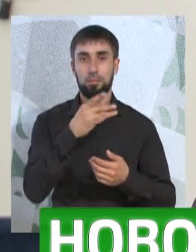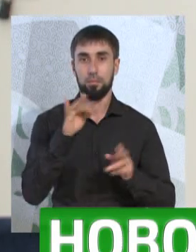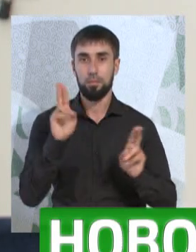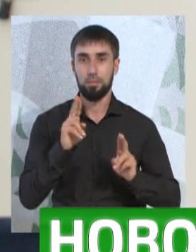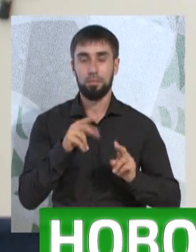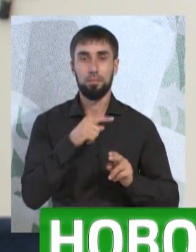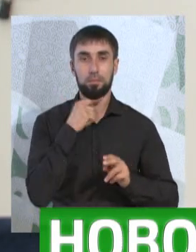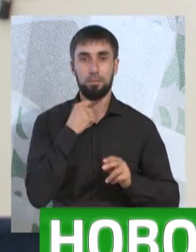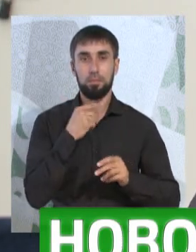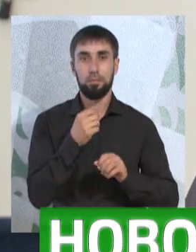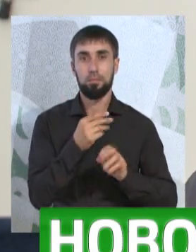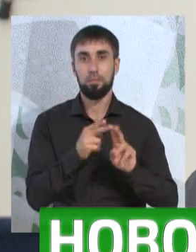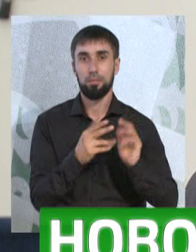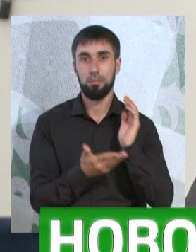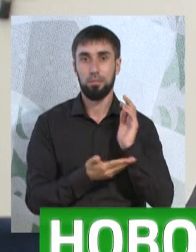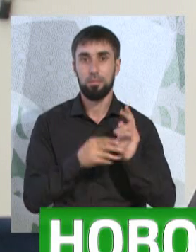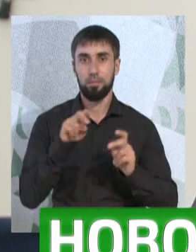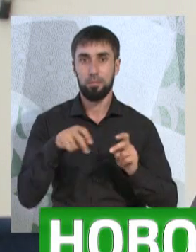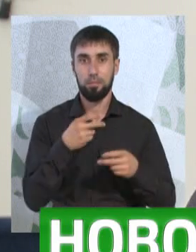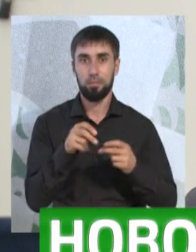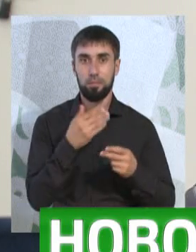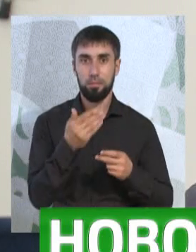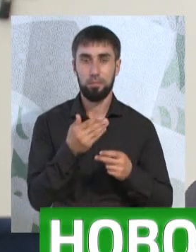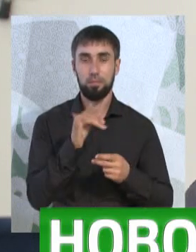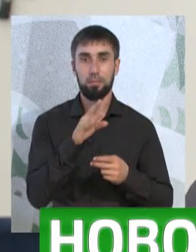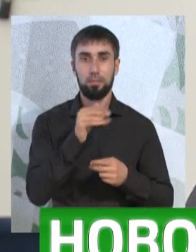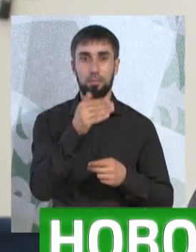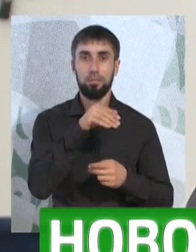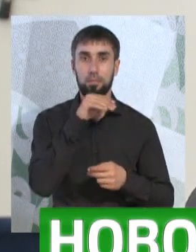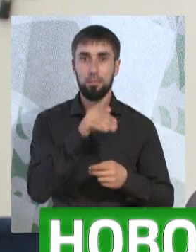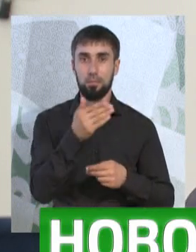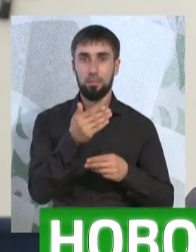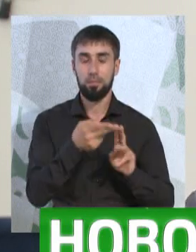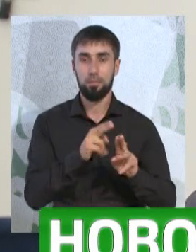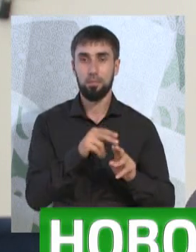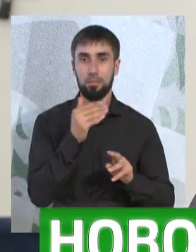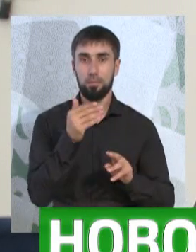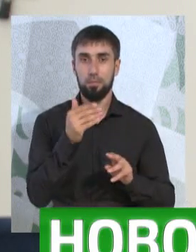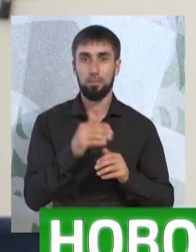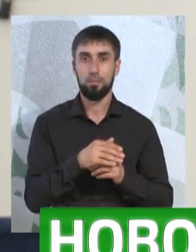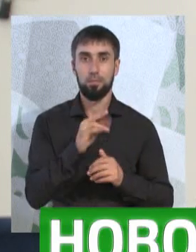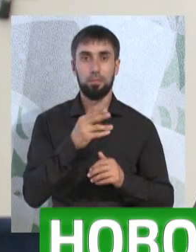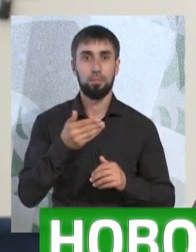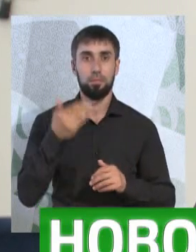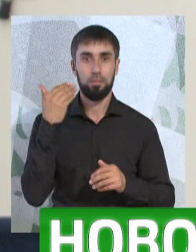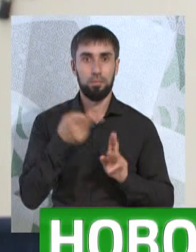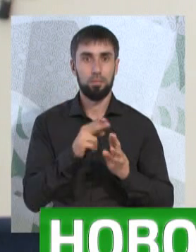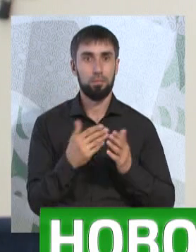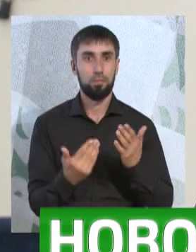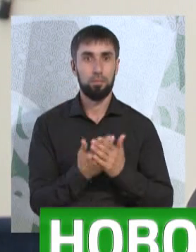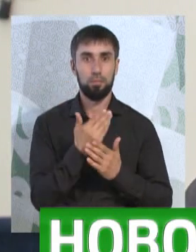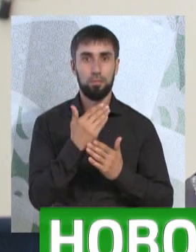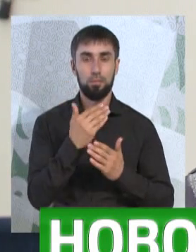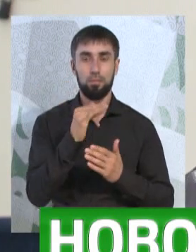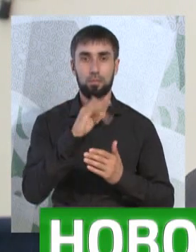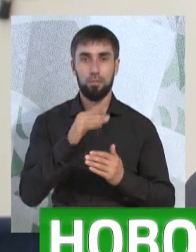ингушского деревообработки. И так как у него профессиональные навыки, он давно перешел на новый уровень,